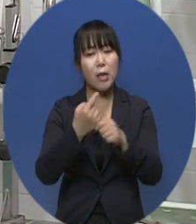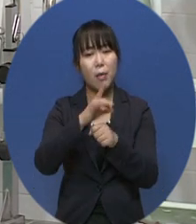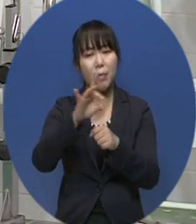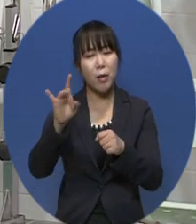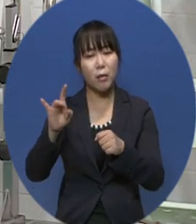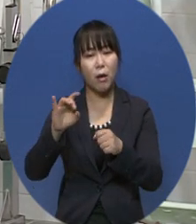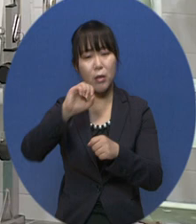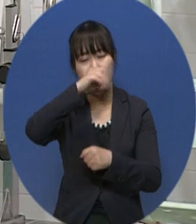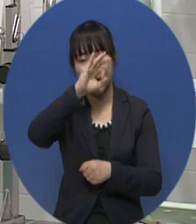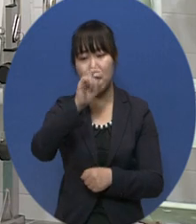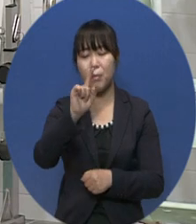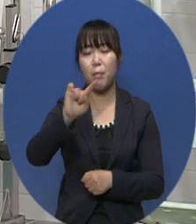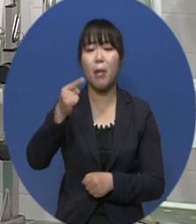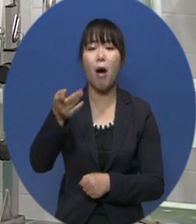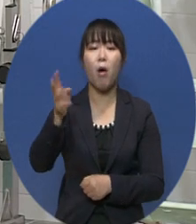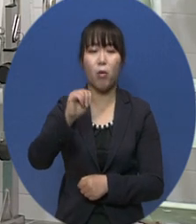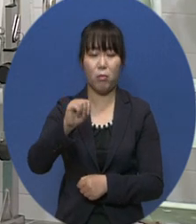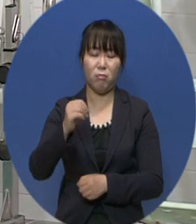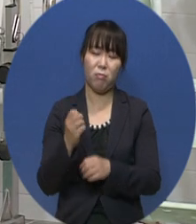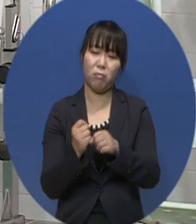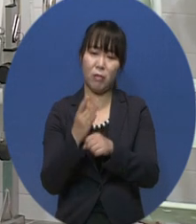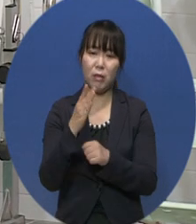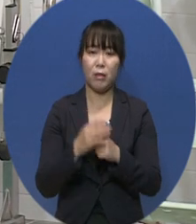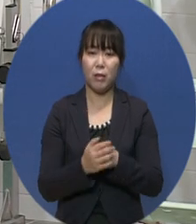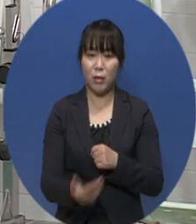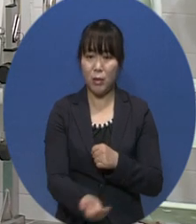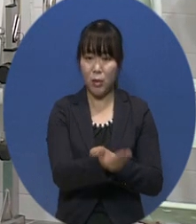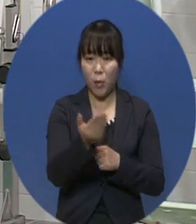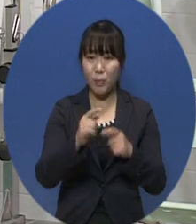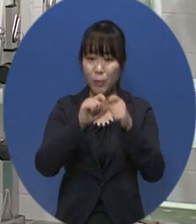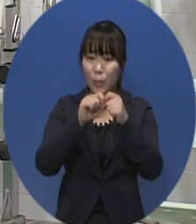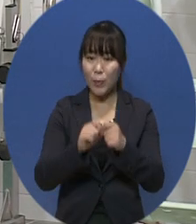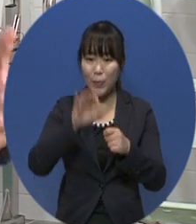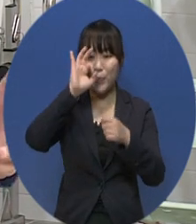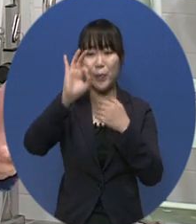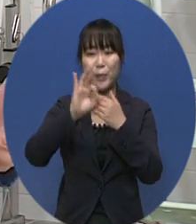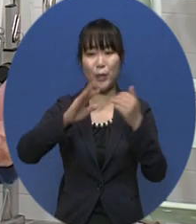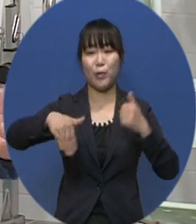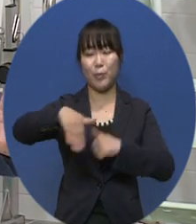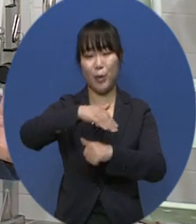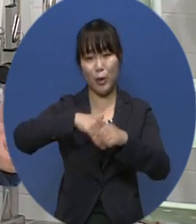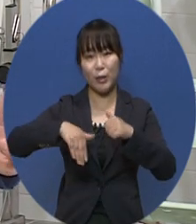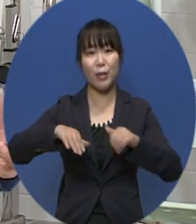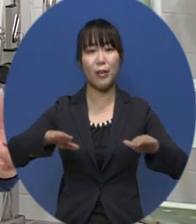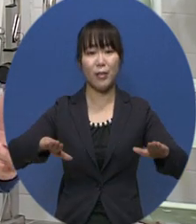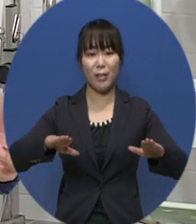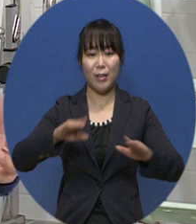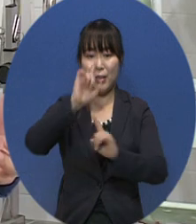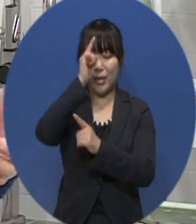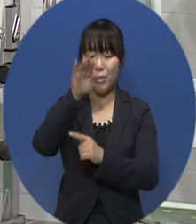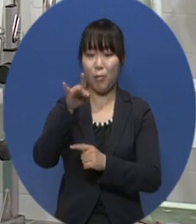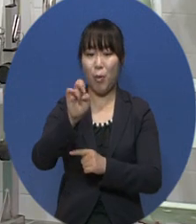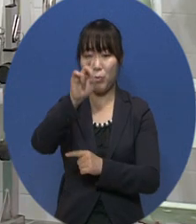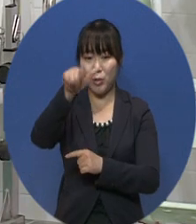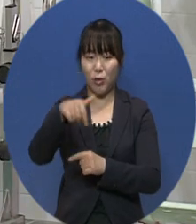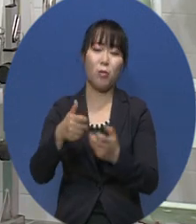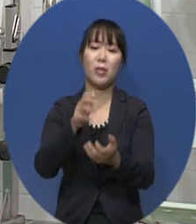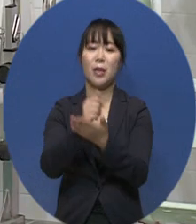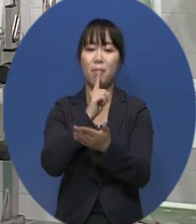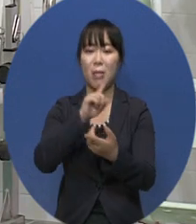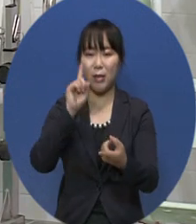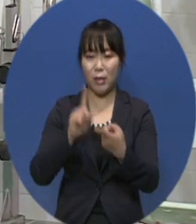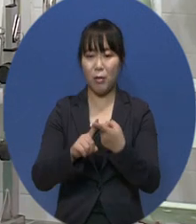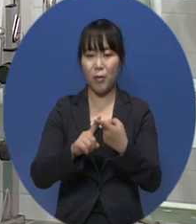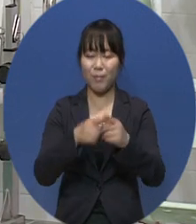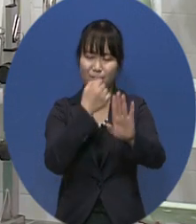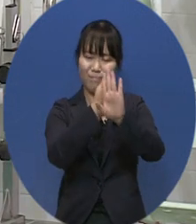네. 사실 우리 시청자분들이 꼼꼼히 보면요, 주위에 이범석 원장님 말씀하신 것처럼 분명히 녹화하면